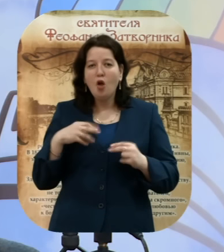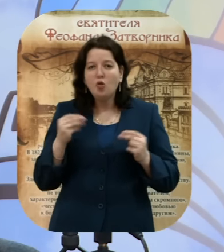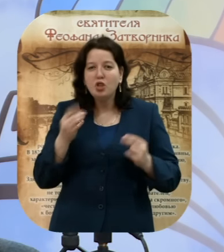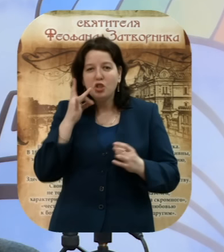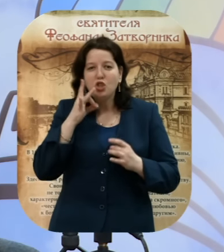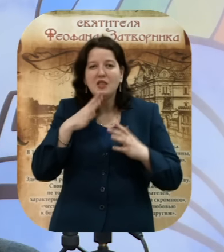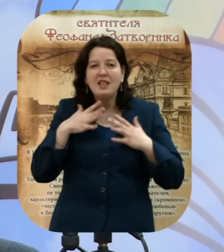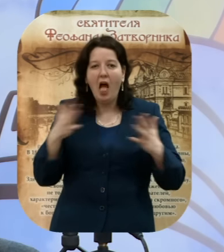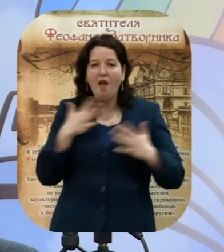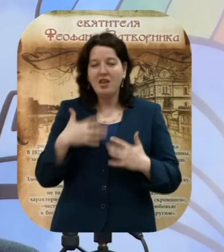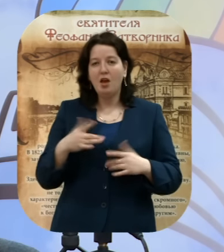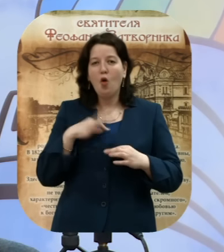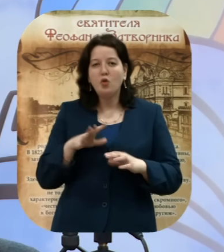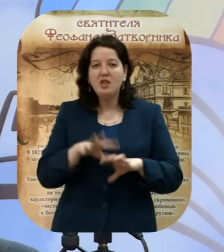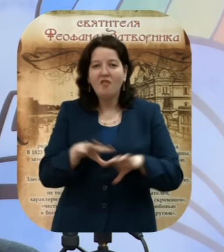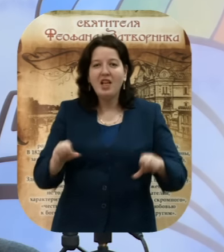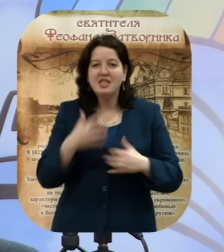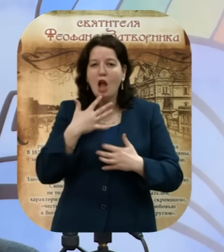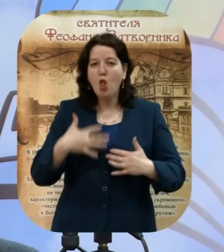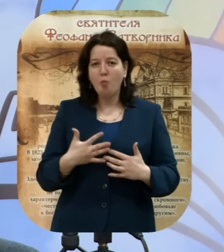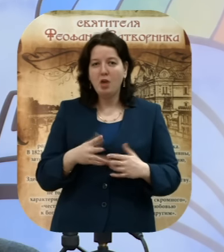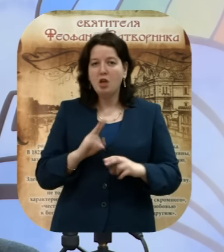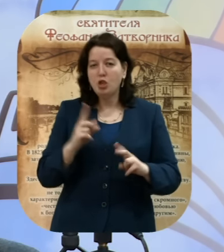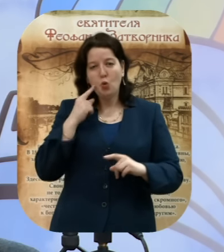от властолюбия.